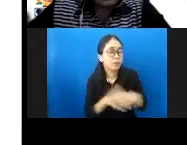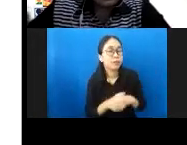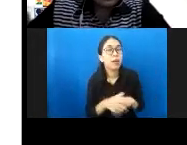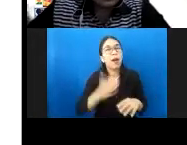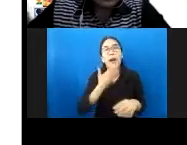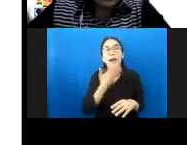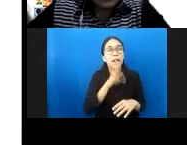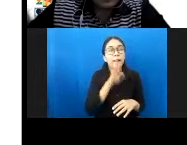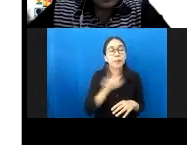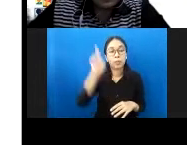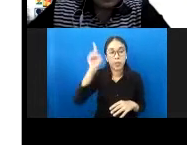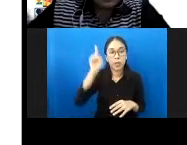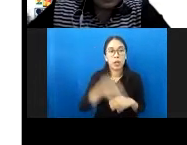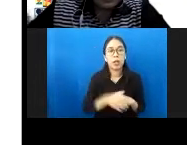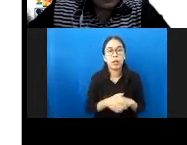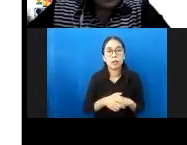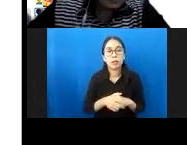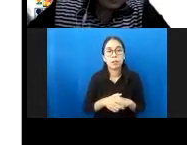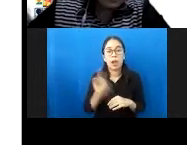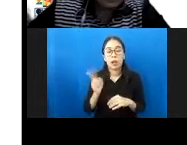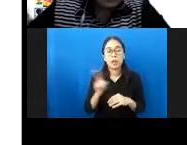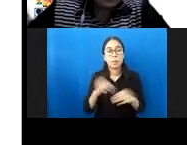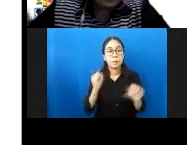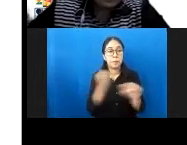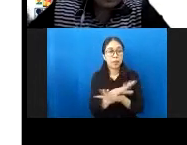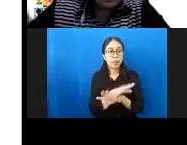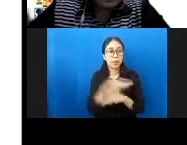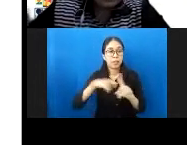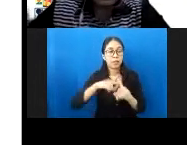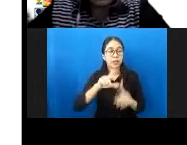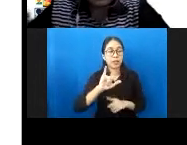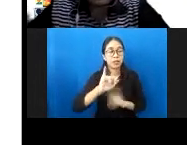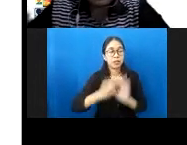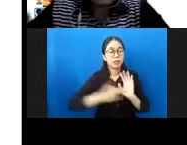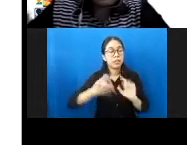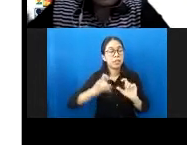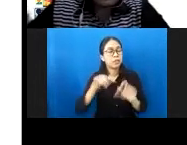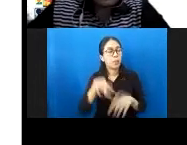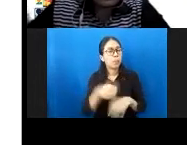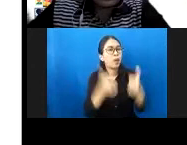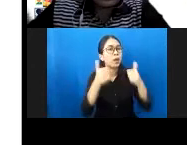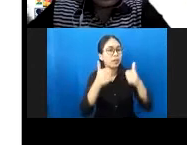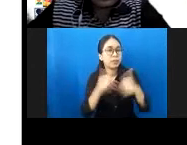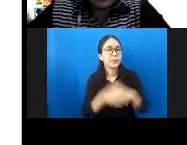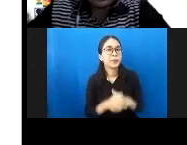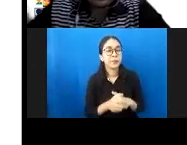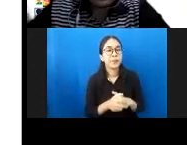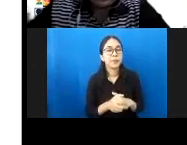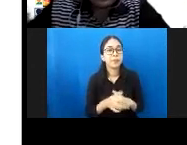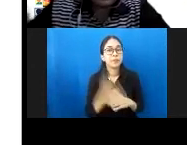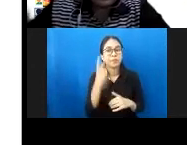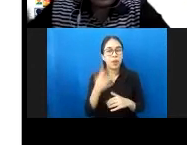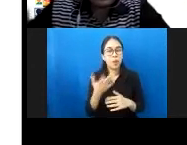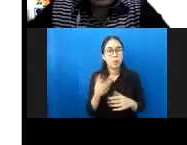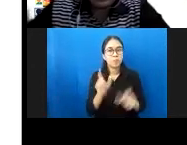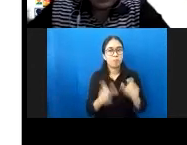juga kami melaksanakan praktik klinis ini dengan baik, ya. Terlihat peserta-peserta kami